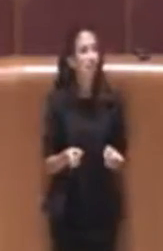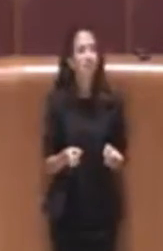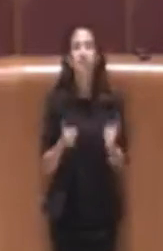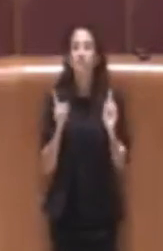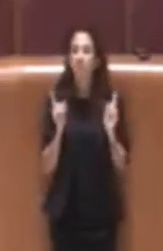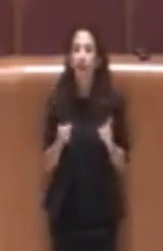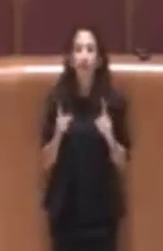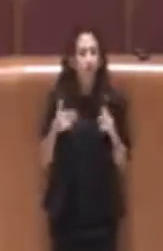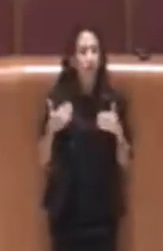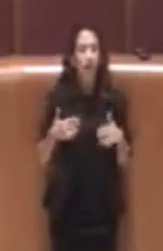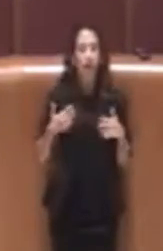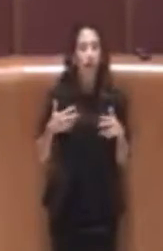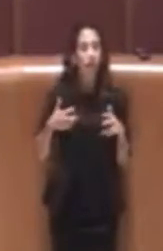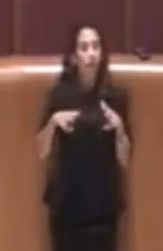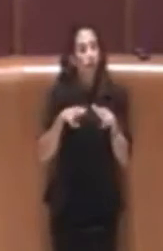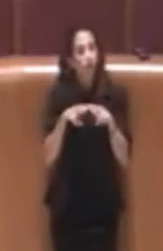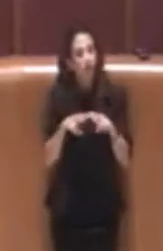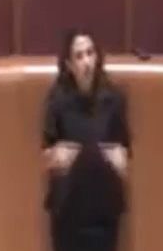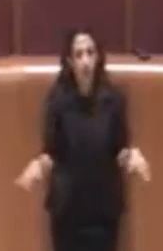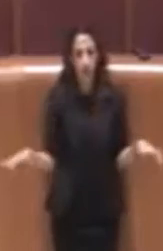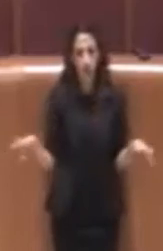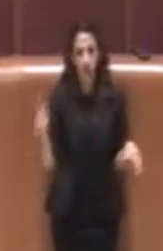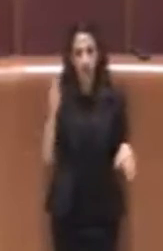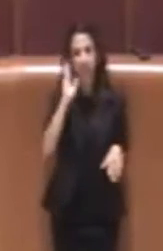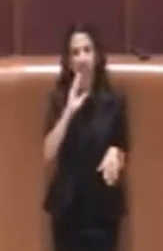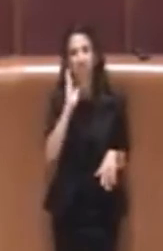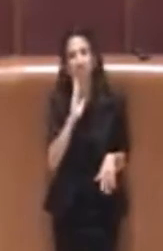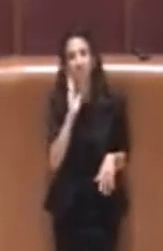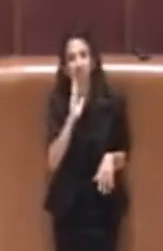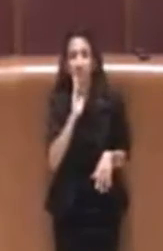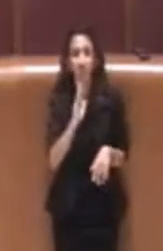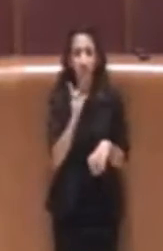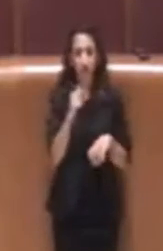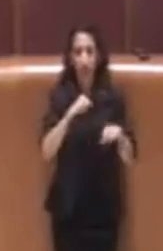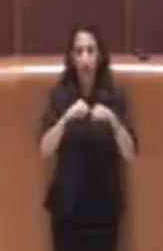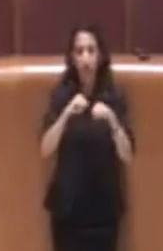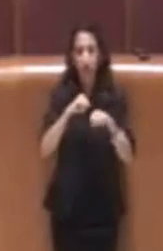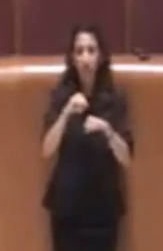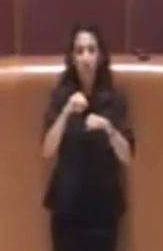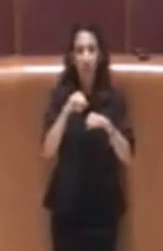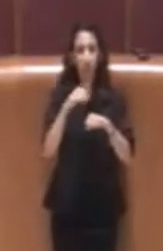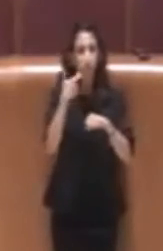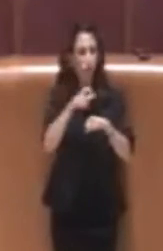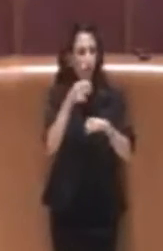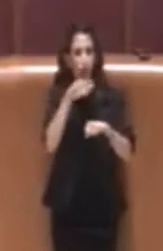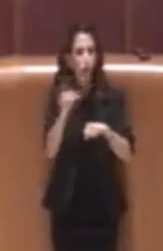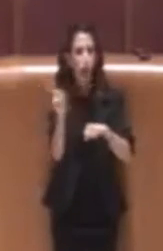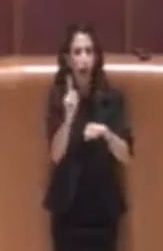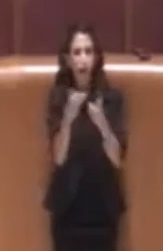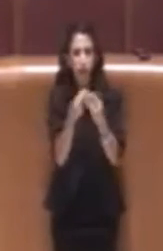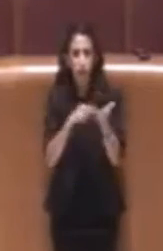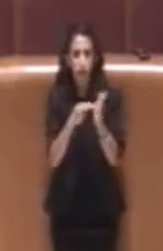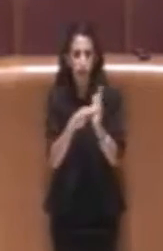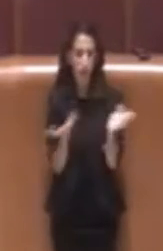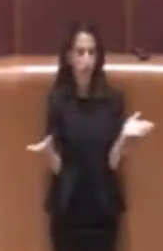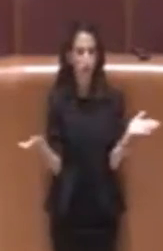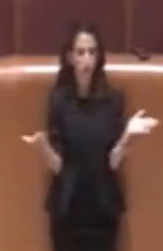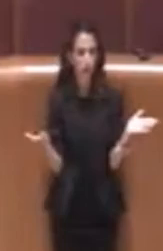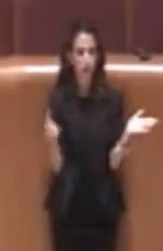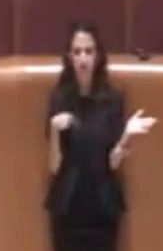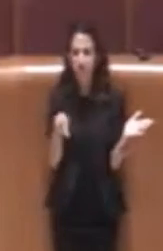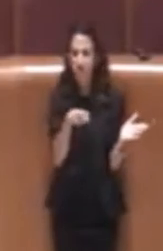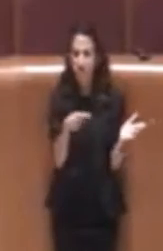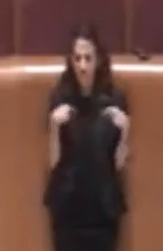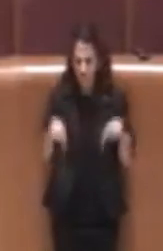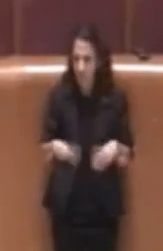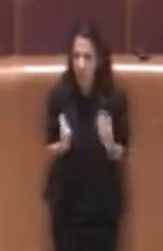stancare, cioè devono elemosinare perché un'amministrazione non è capace di risolvere un problema. Ma noi che